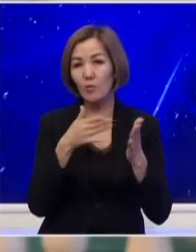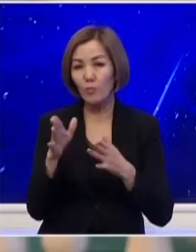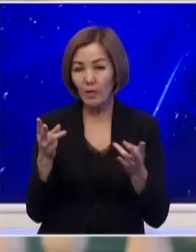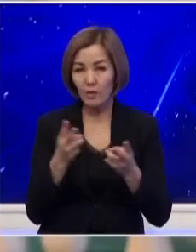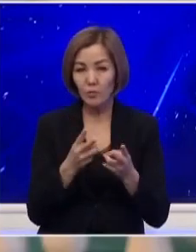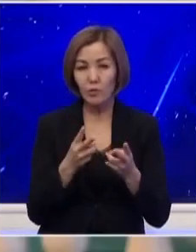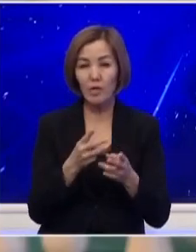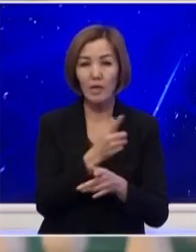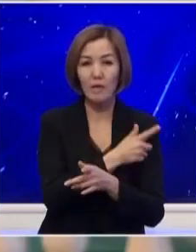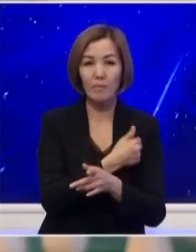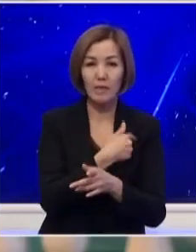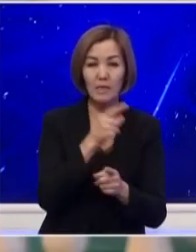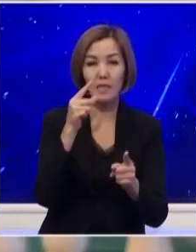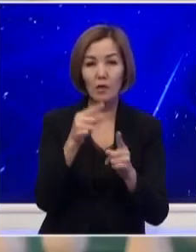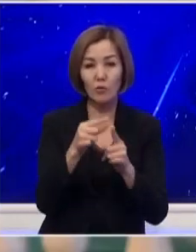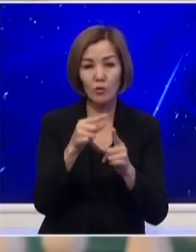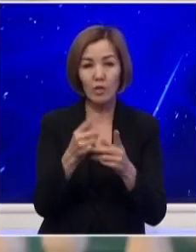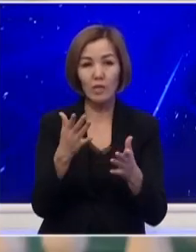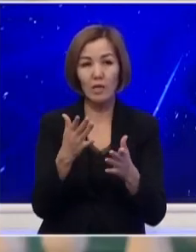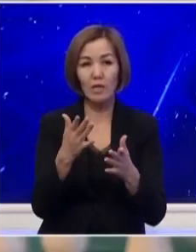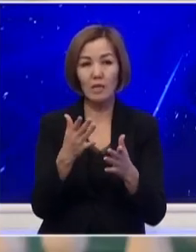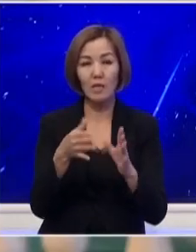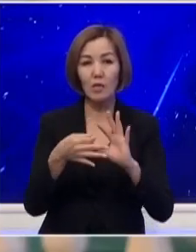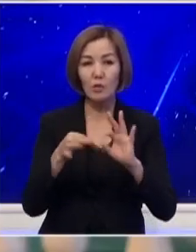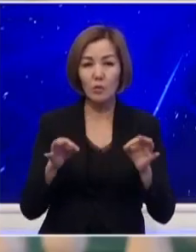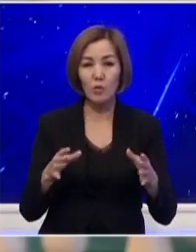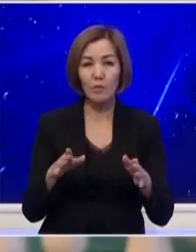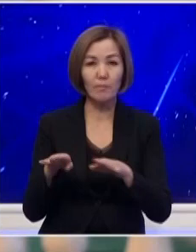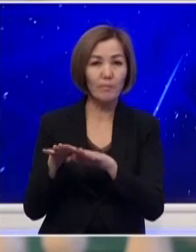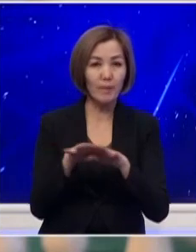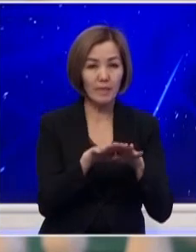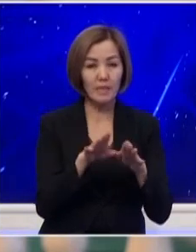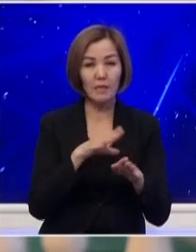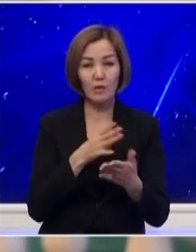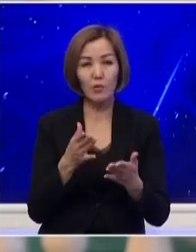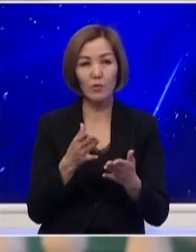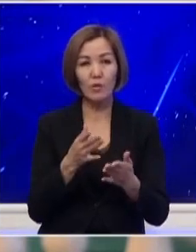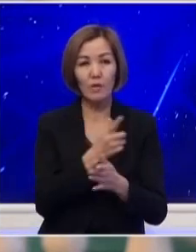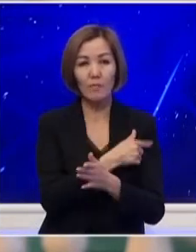мақсат медициналық терминология, медициналық терминологияны біріздендіру, медициналық